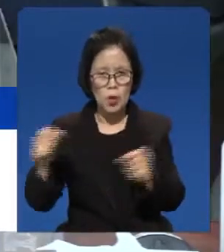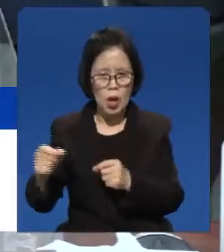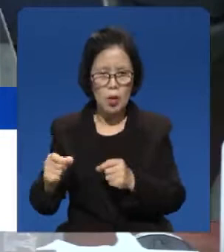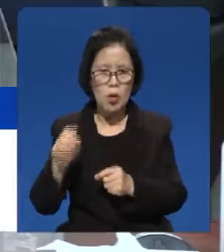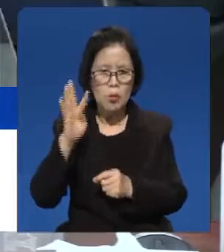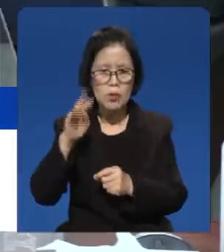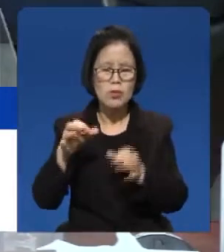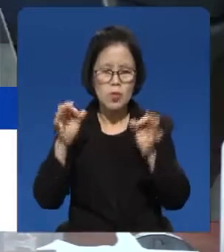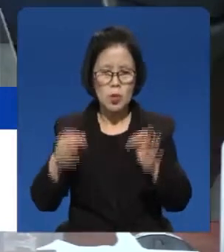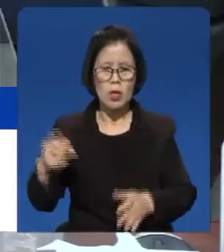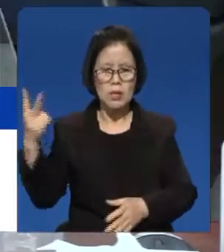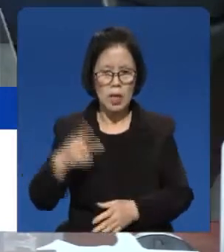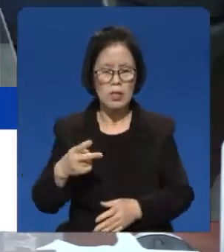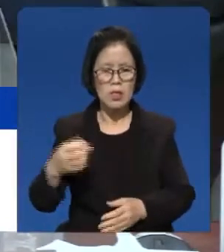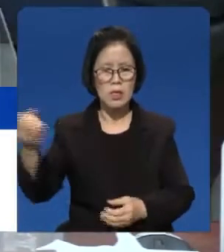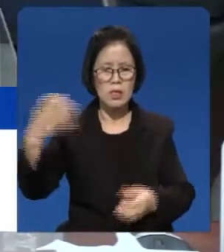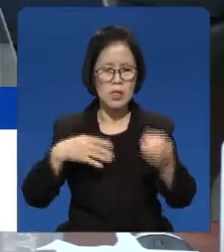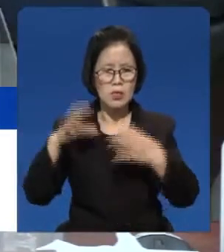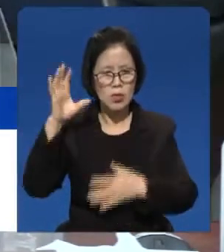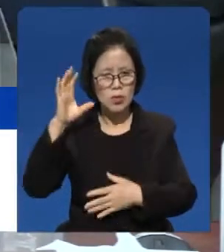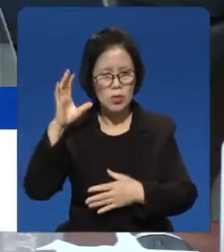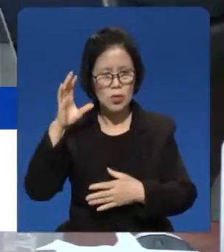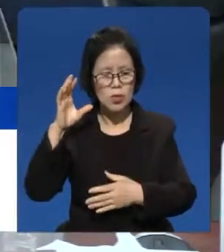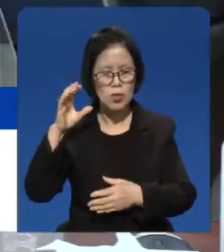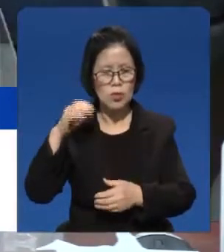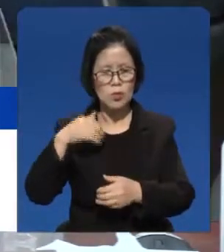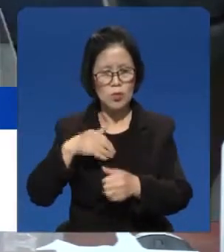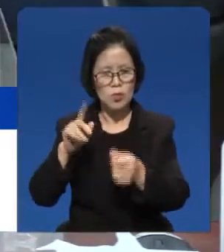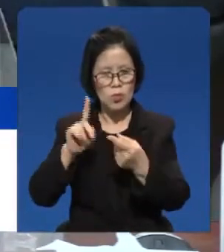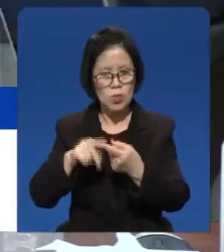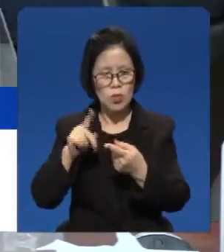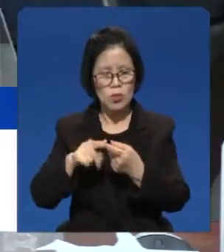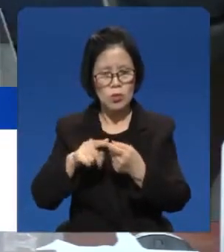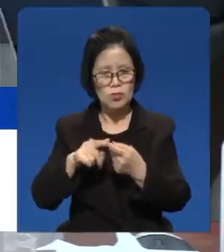동안에 다시 의견 청취를 보내는 것에 대해서는